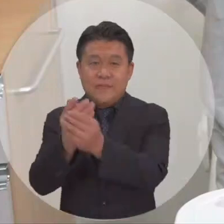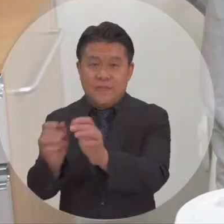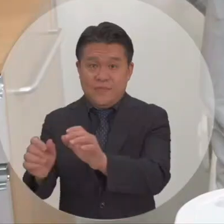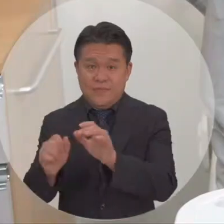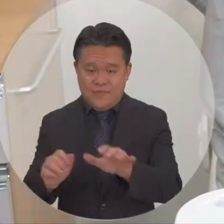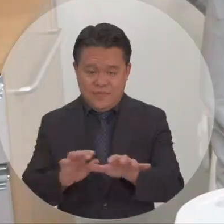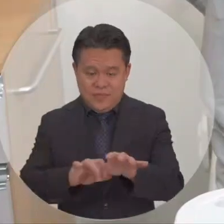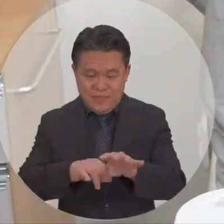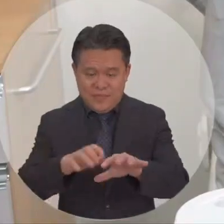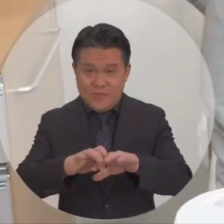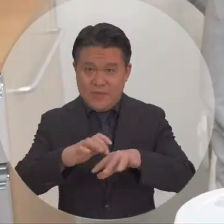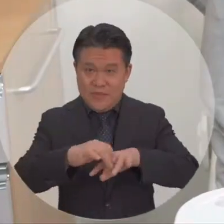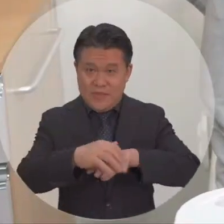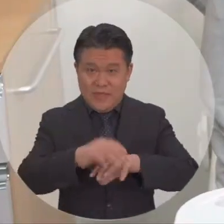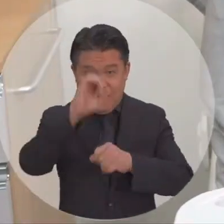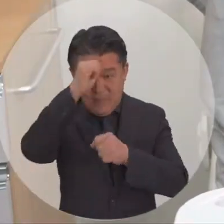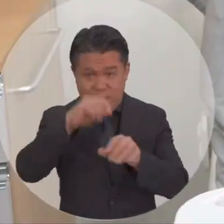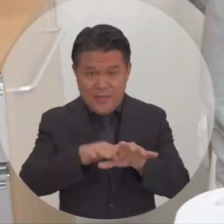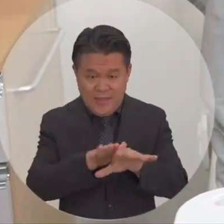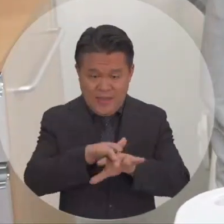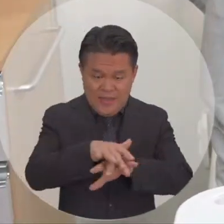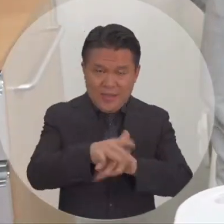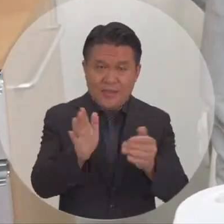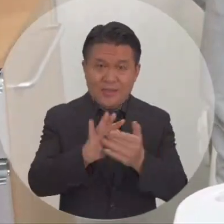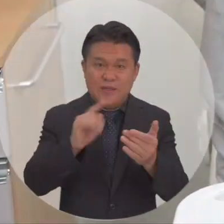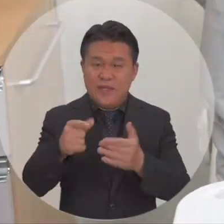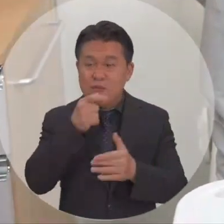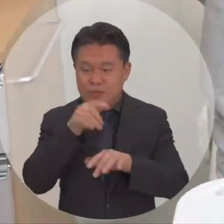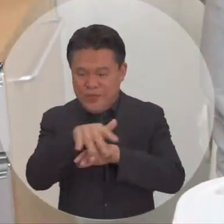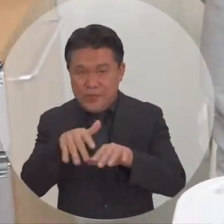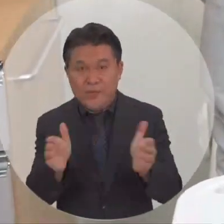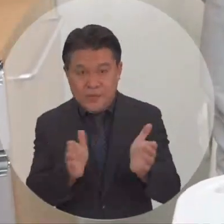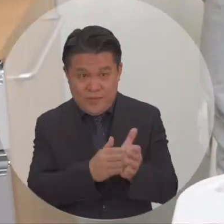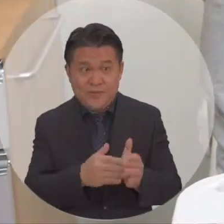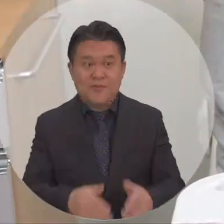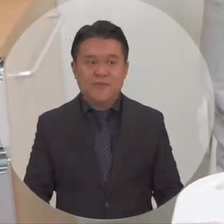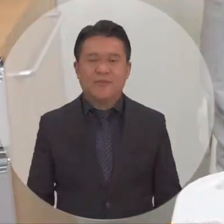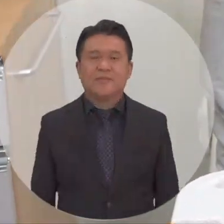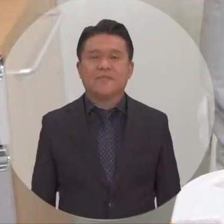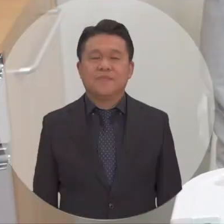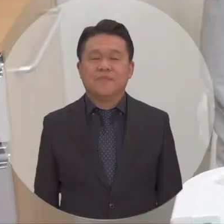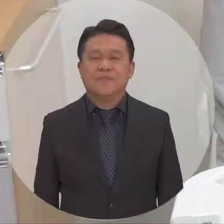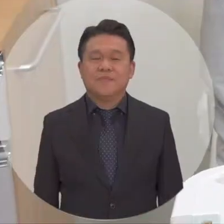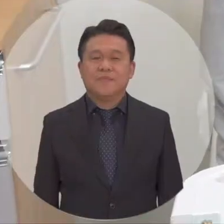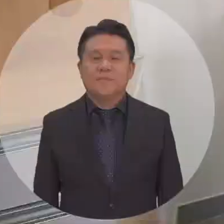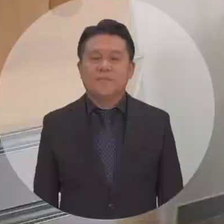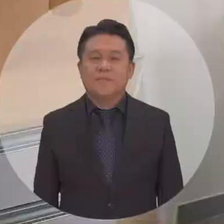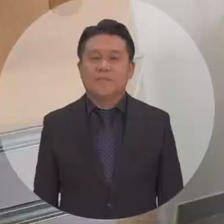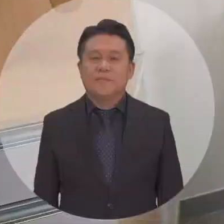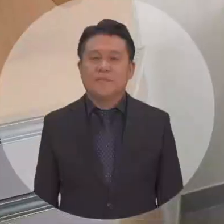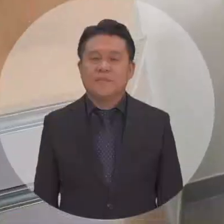비누를 이용해 손가락, 발가락 사이를 씻은 뒤 물로 씻어줍니다.